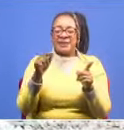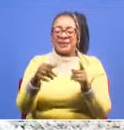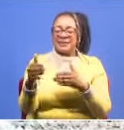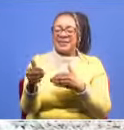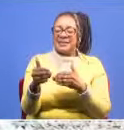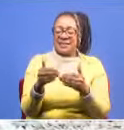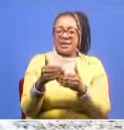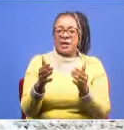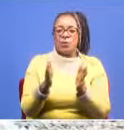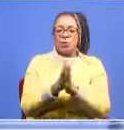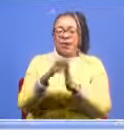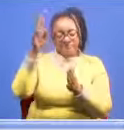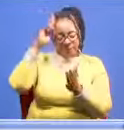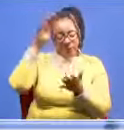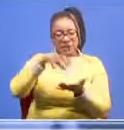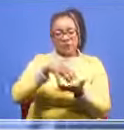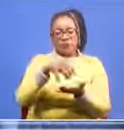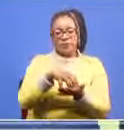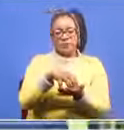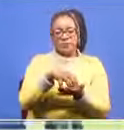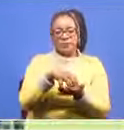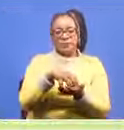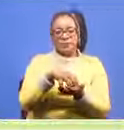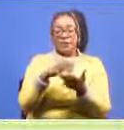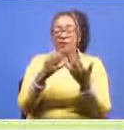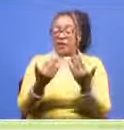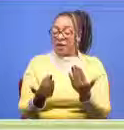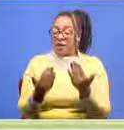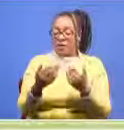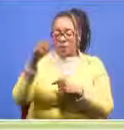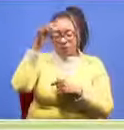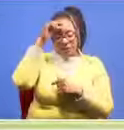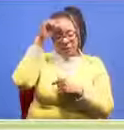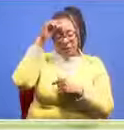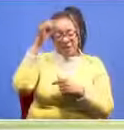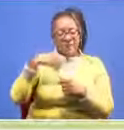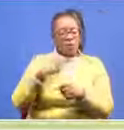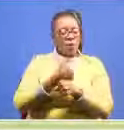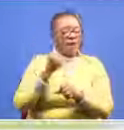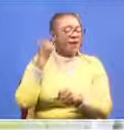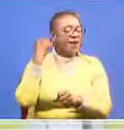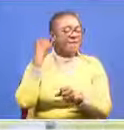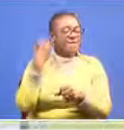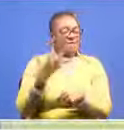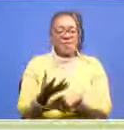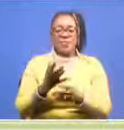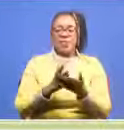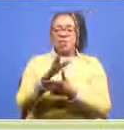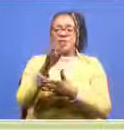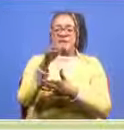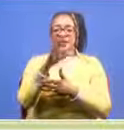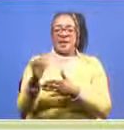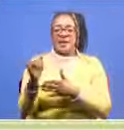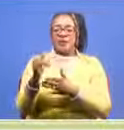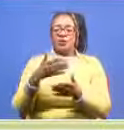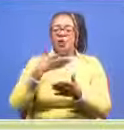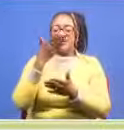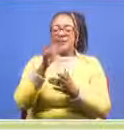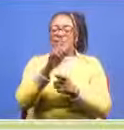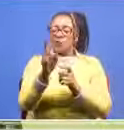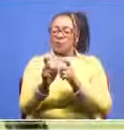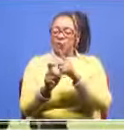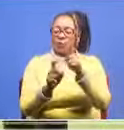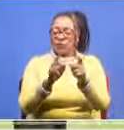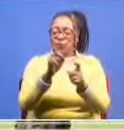na kituo cha polisi? Kwa sasa serikali ina kibarua kigumu kupitia DCI kuyajibu maswali